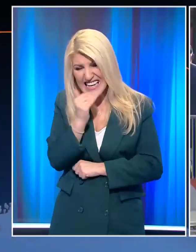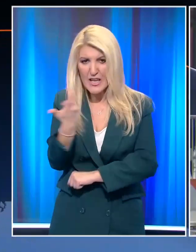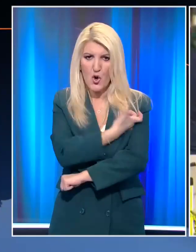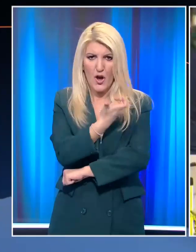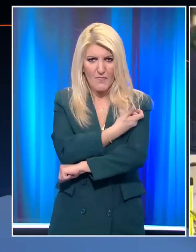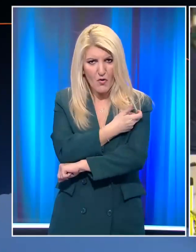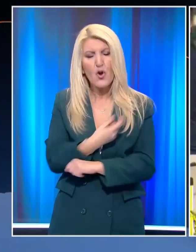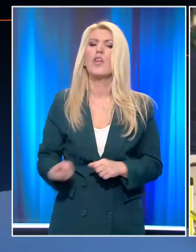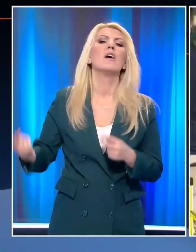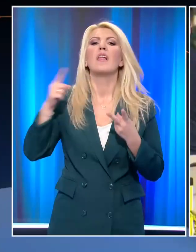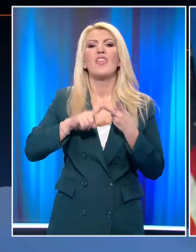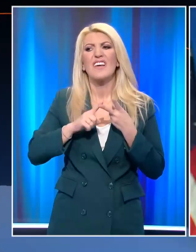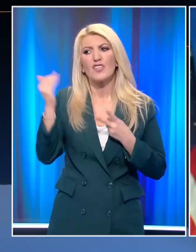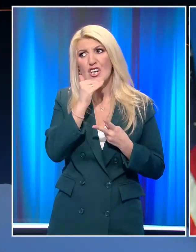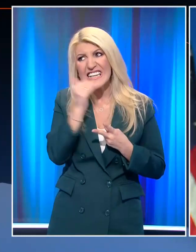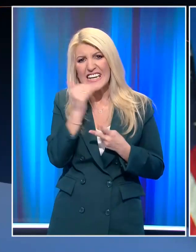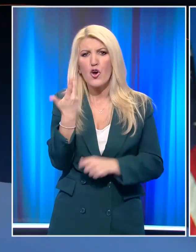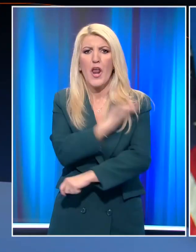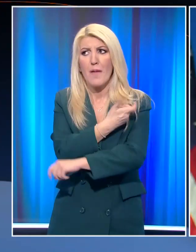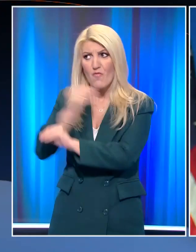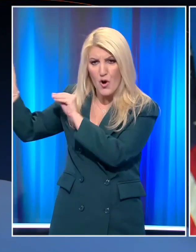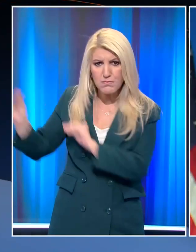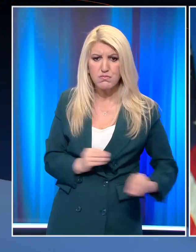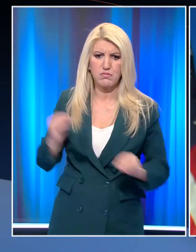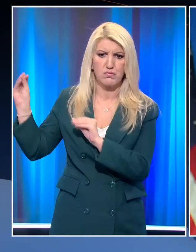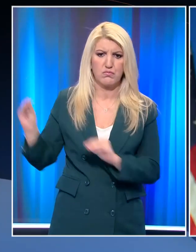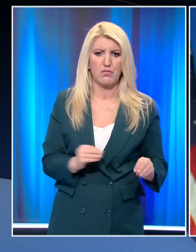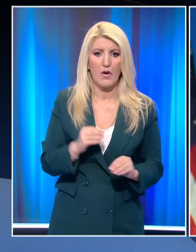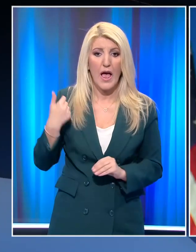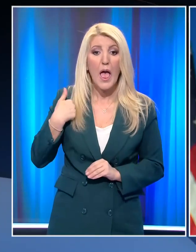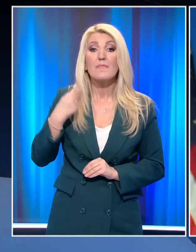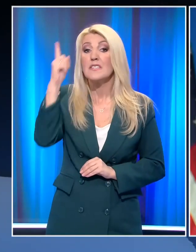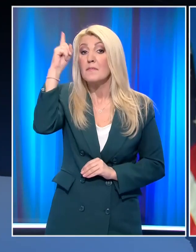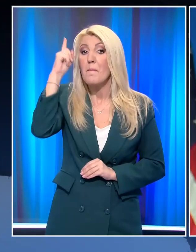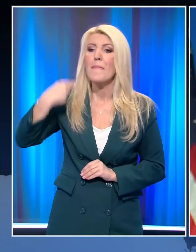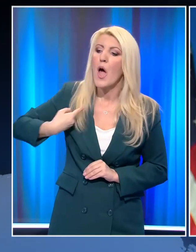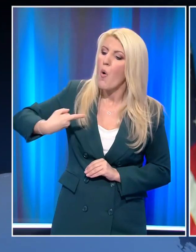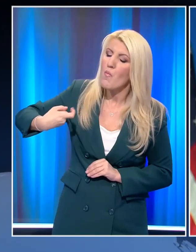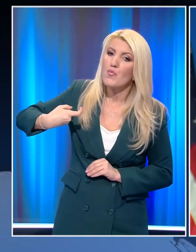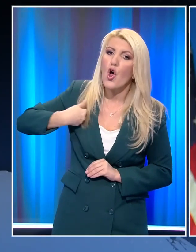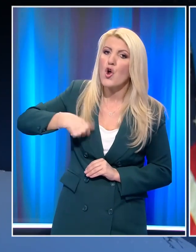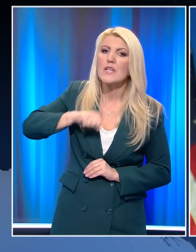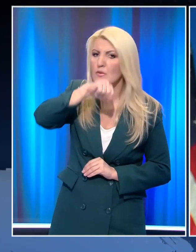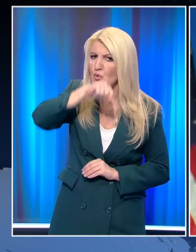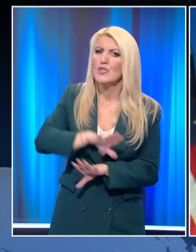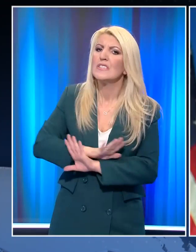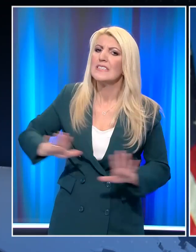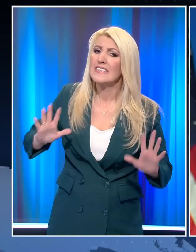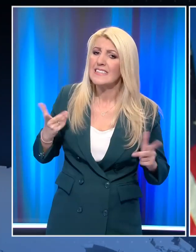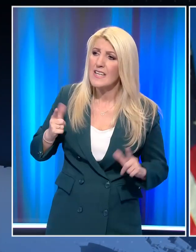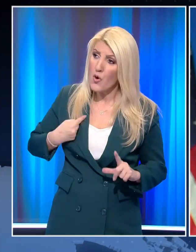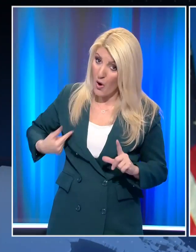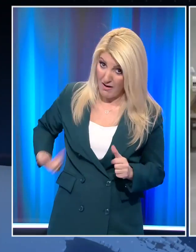έρχονται πιο γρήγορα τα εμβόλια. One of our 100-day challenges is to mask up everyone the day